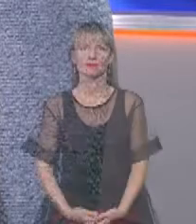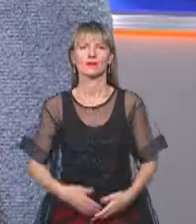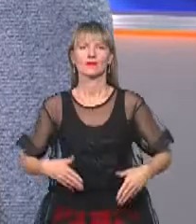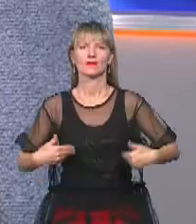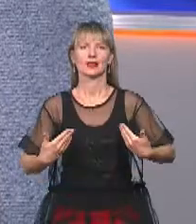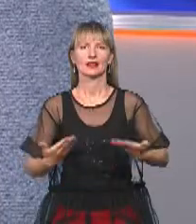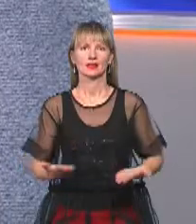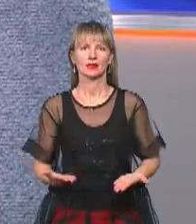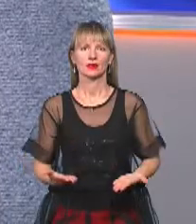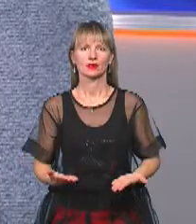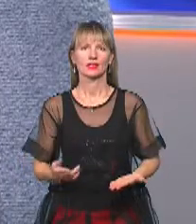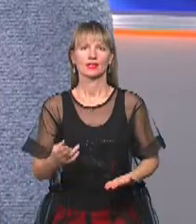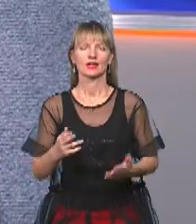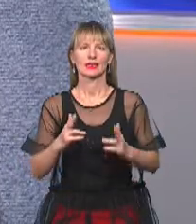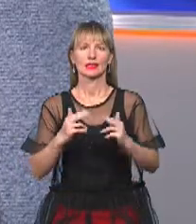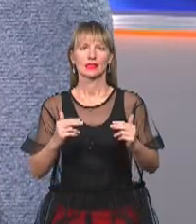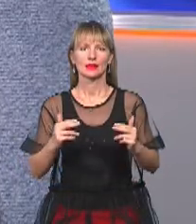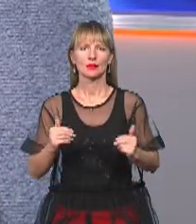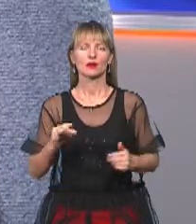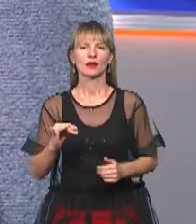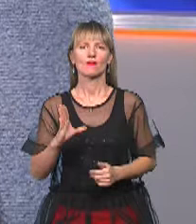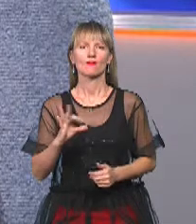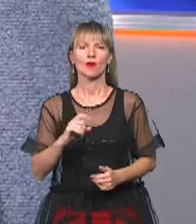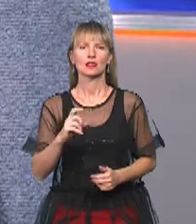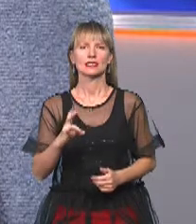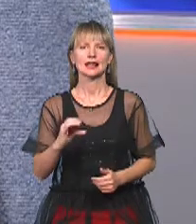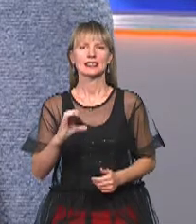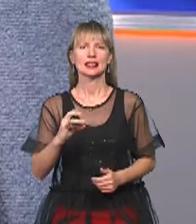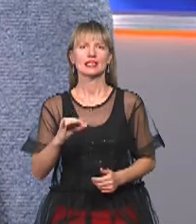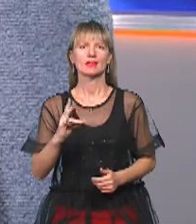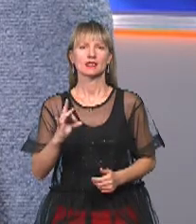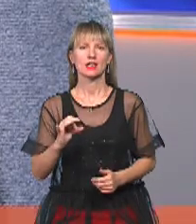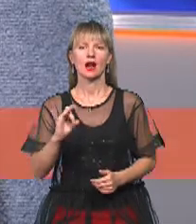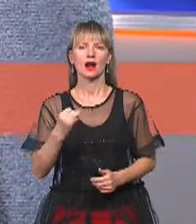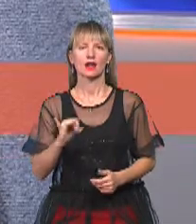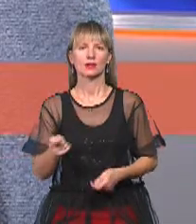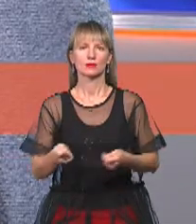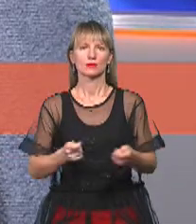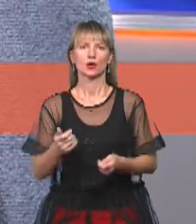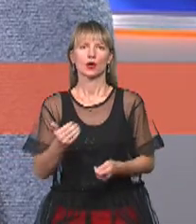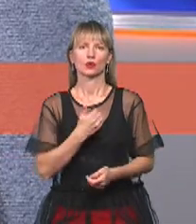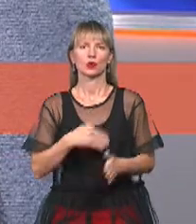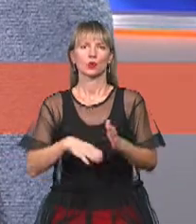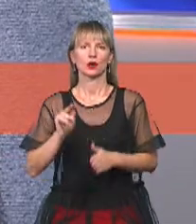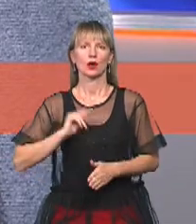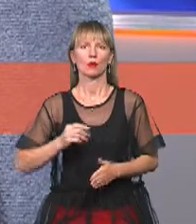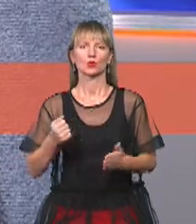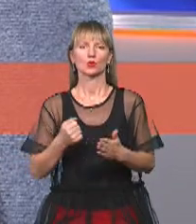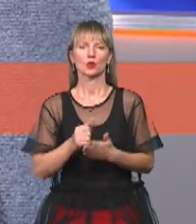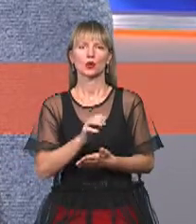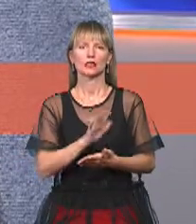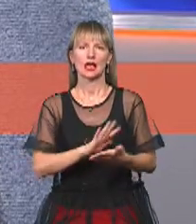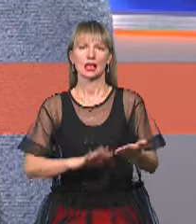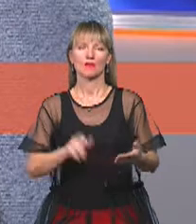Вітаю. Дніпровська та Вознесенівська райадміністрації мають покращити роботу щодо звернень громадян. Такі дані